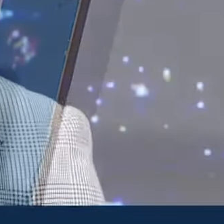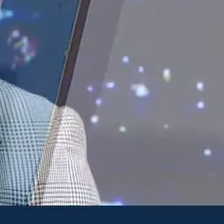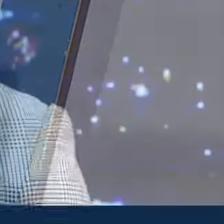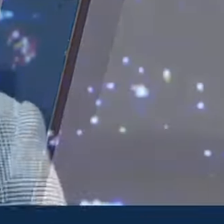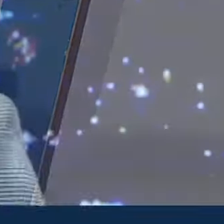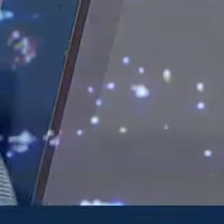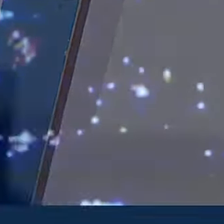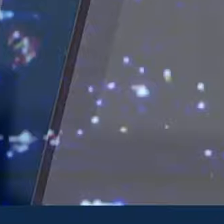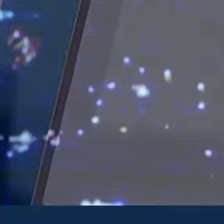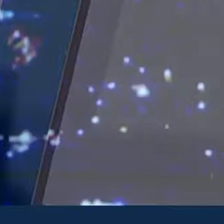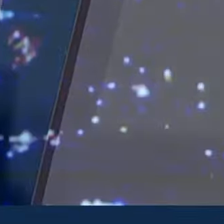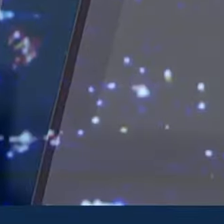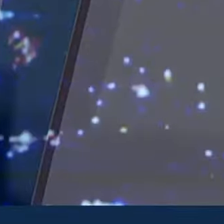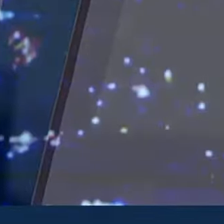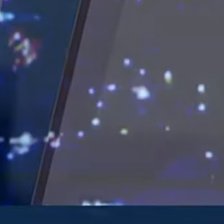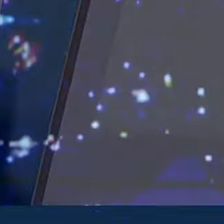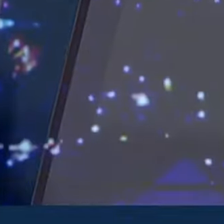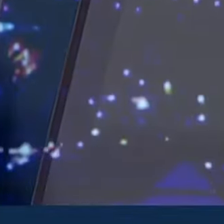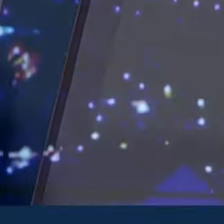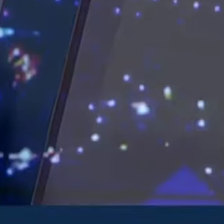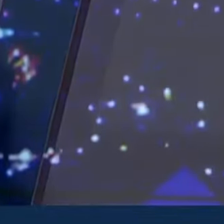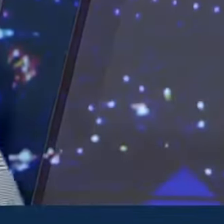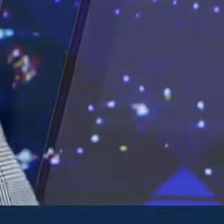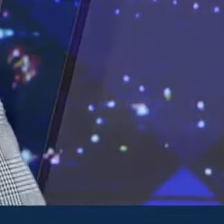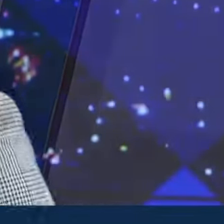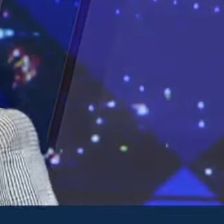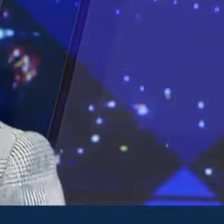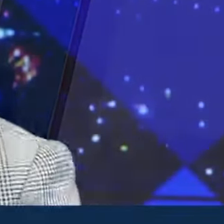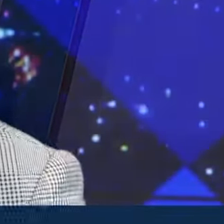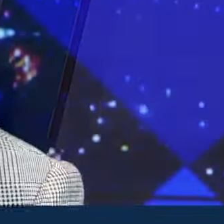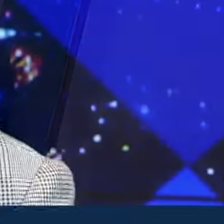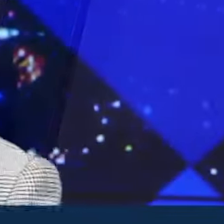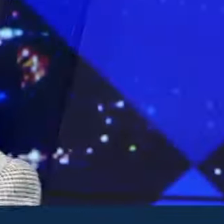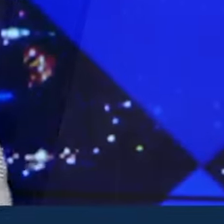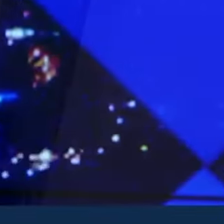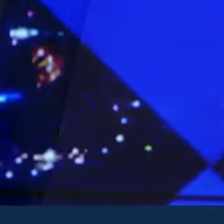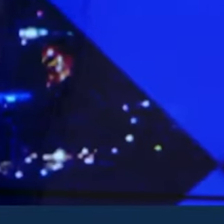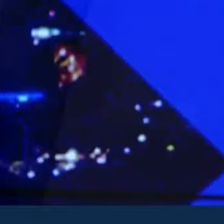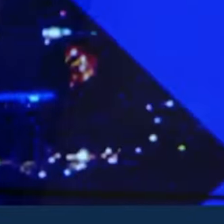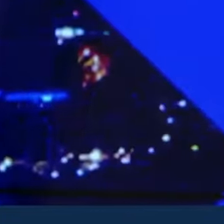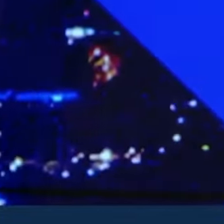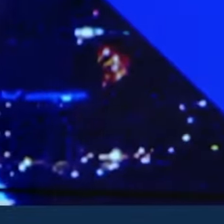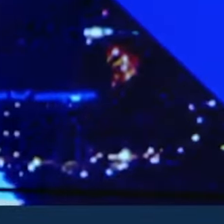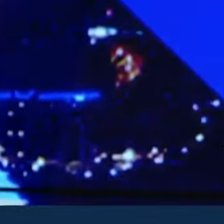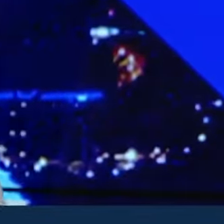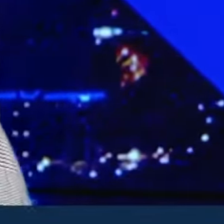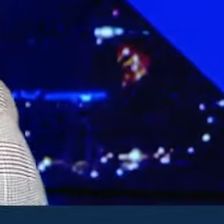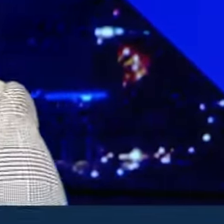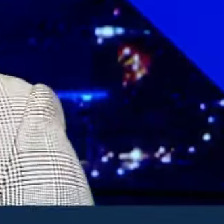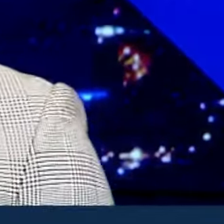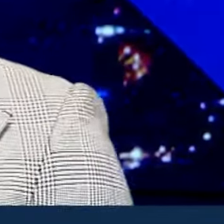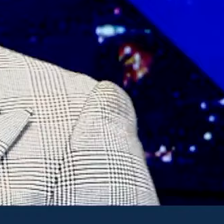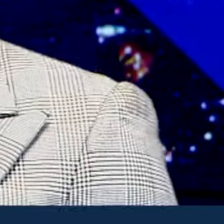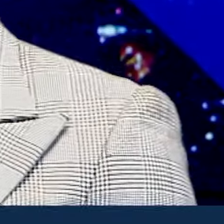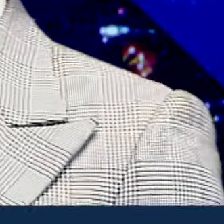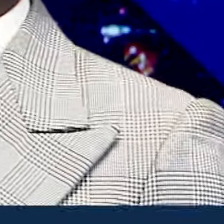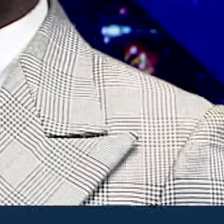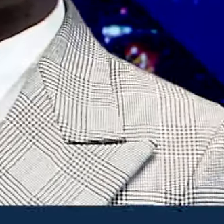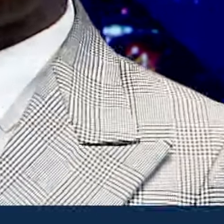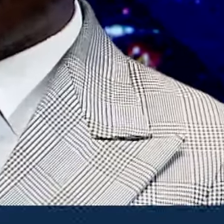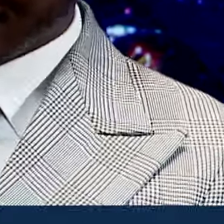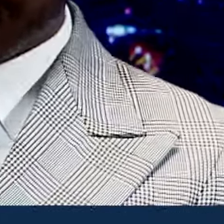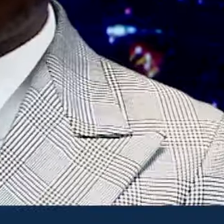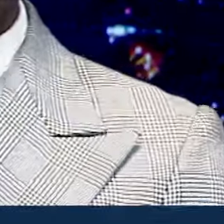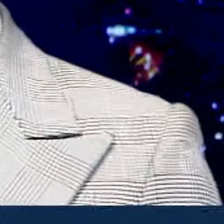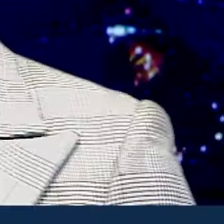Yana mu cyumba ndatizambira kuzimya matara. Erega ni sans kuri